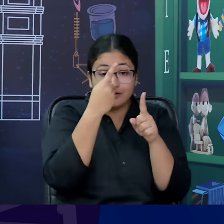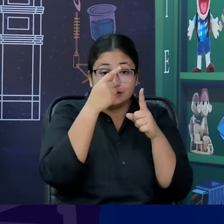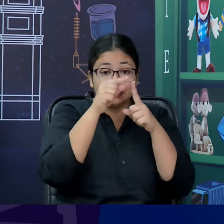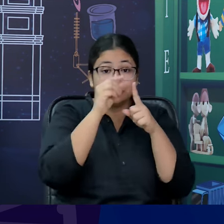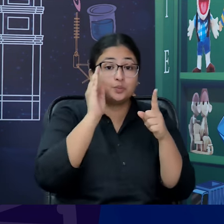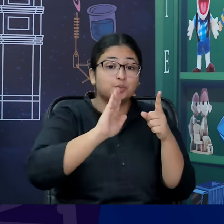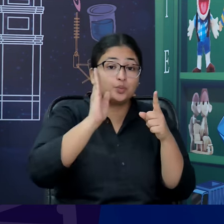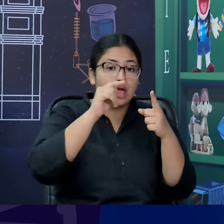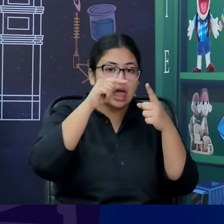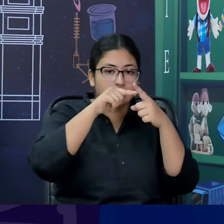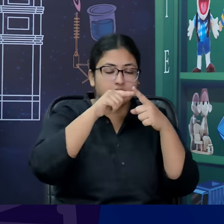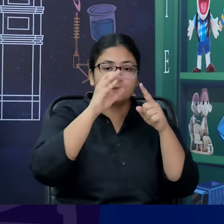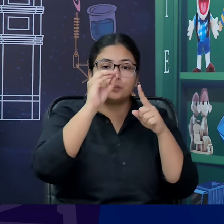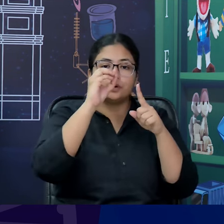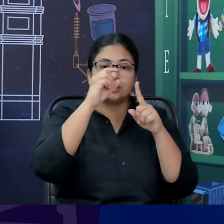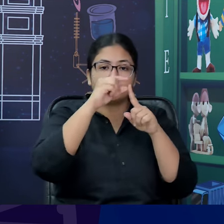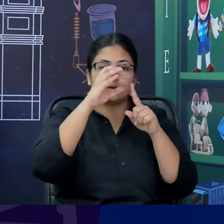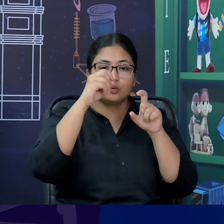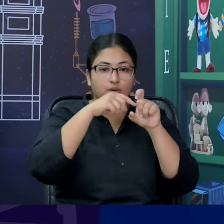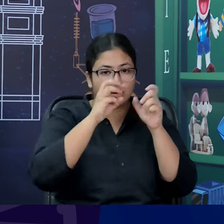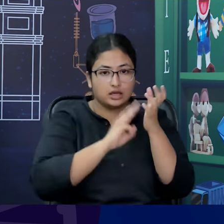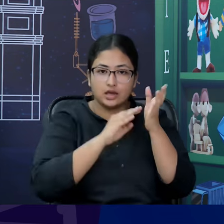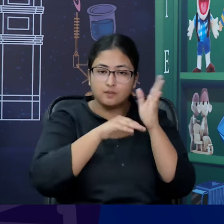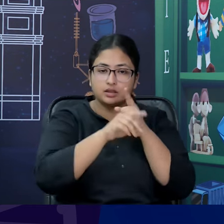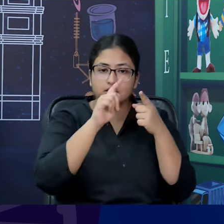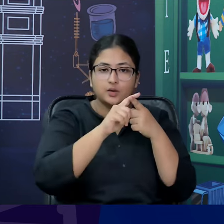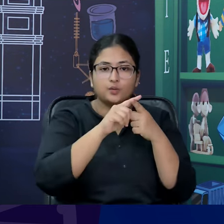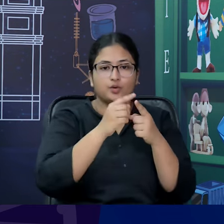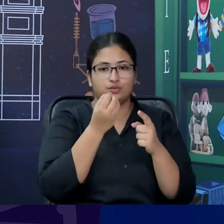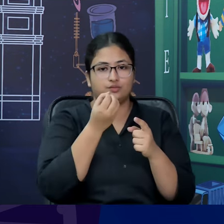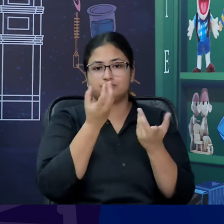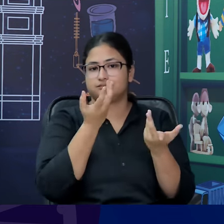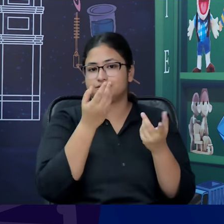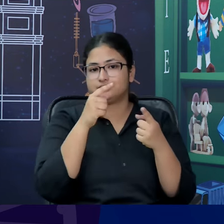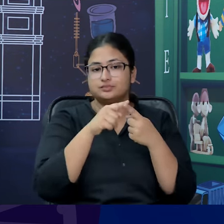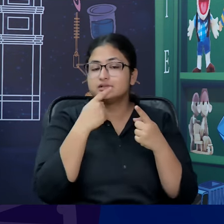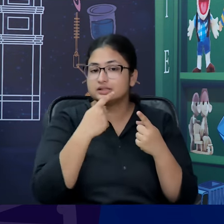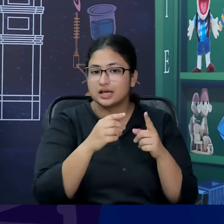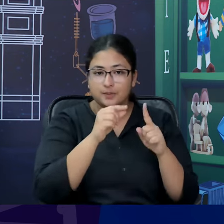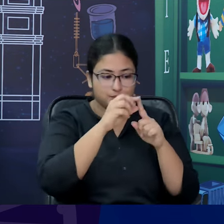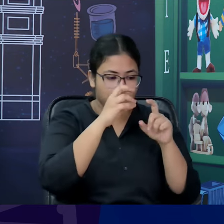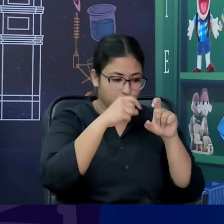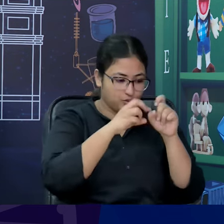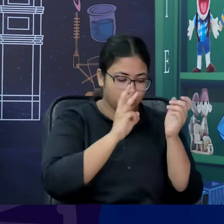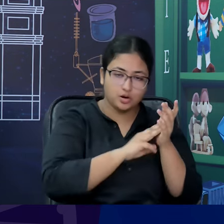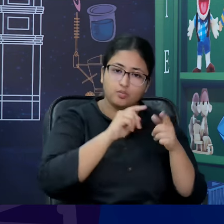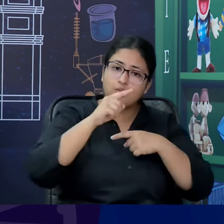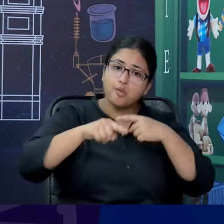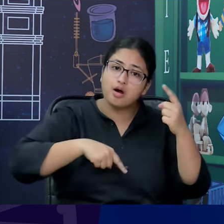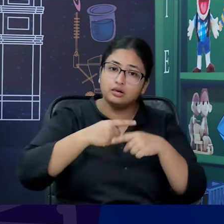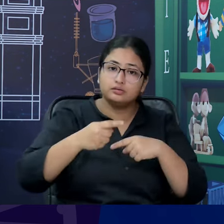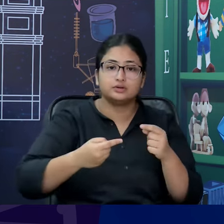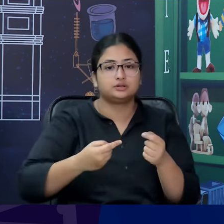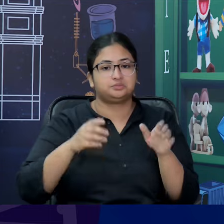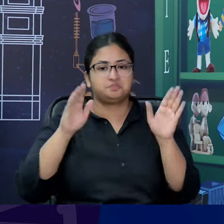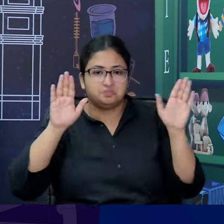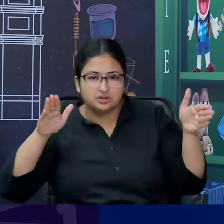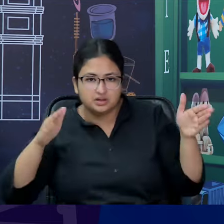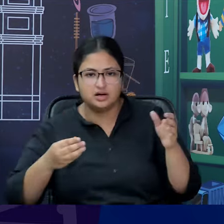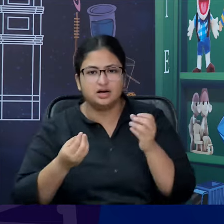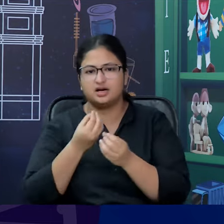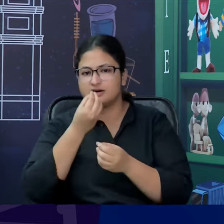पेच और हथोड़े इन चीजों का भी प्रयोग कर रहे हैं यानी कविता जरूरी नहीं है कि सुंदर प्रकृति को ही ध्यान में रखकर